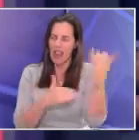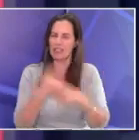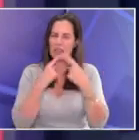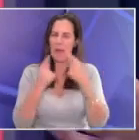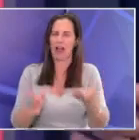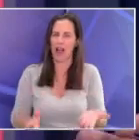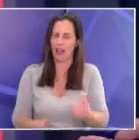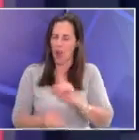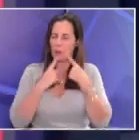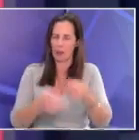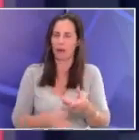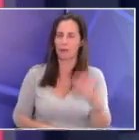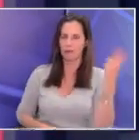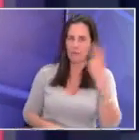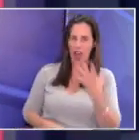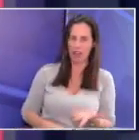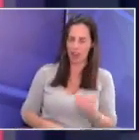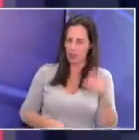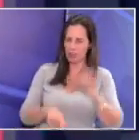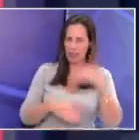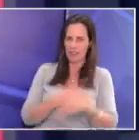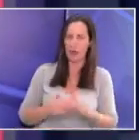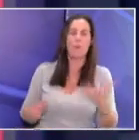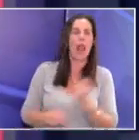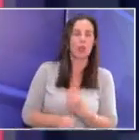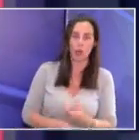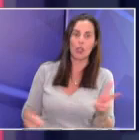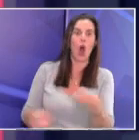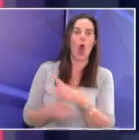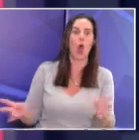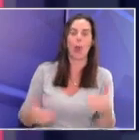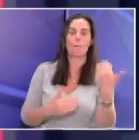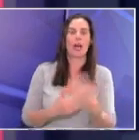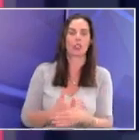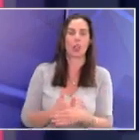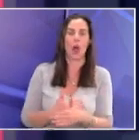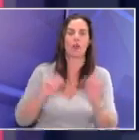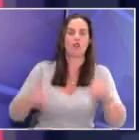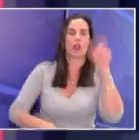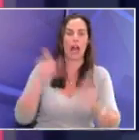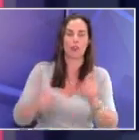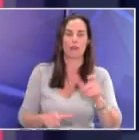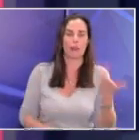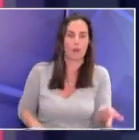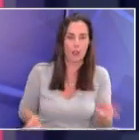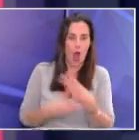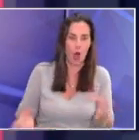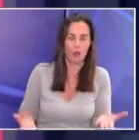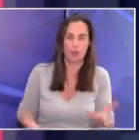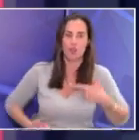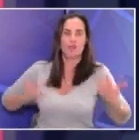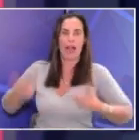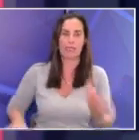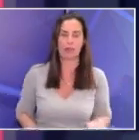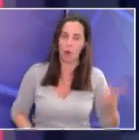די, מספיק, לא מדברים. בוודאי שהגיע זמנו, אבל מה לעשות? אתה לא יכול בסופו של דבר לשנות על אנשים ועל בני אדם.